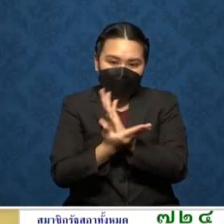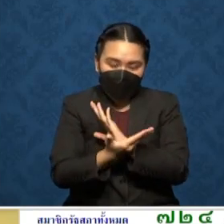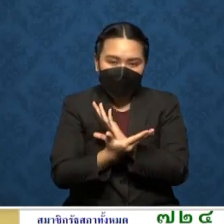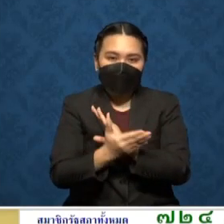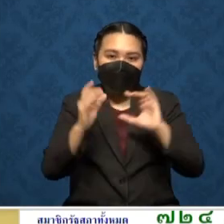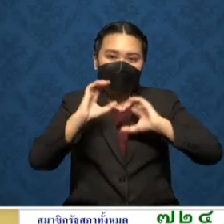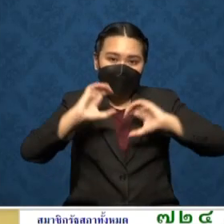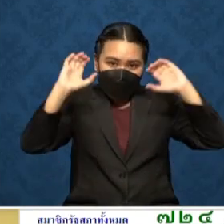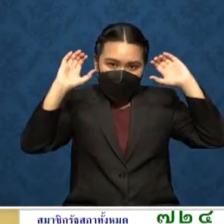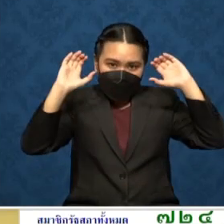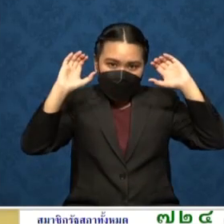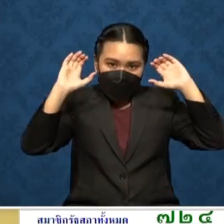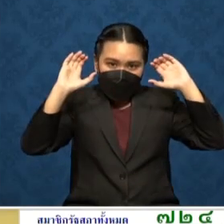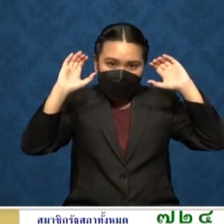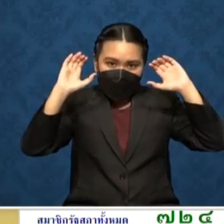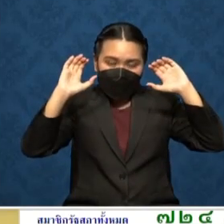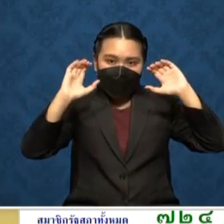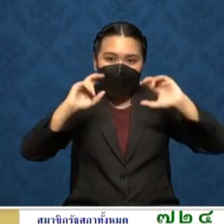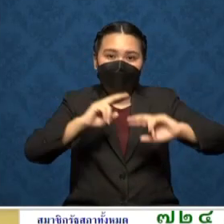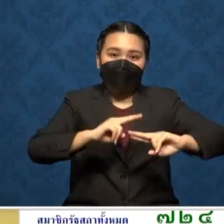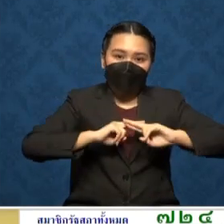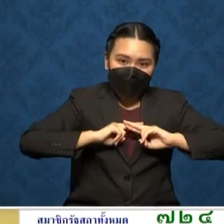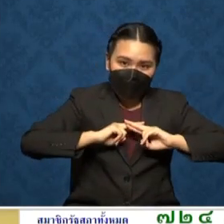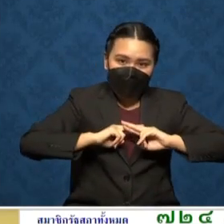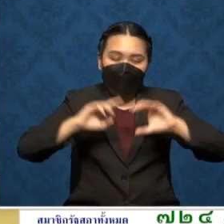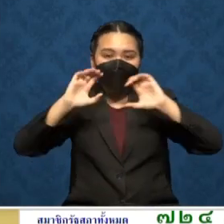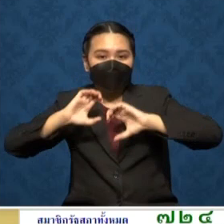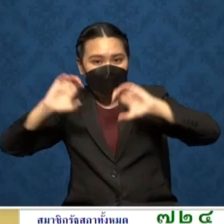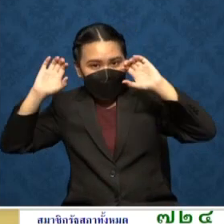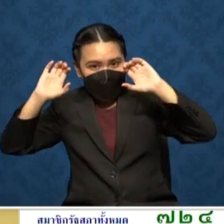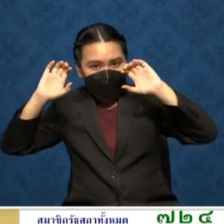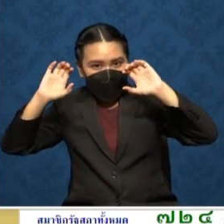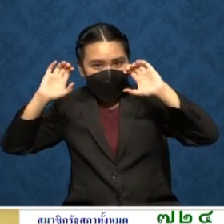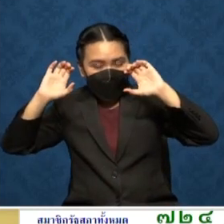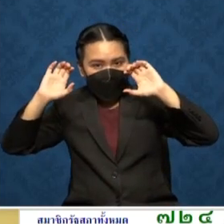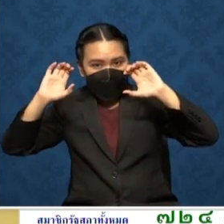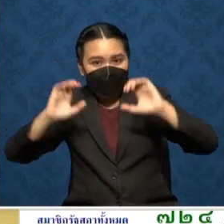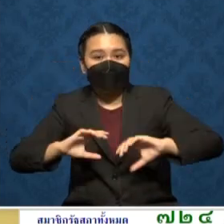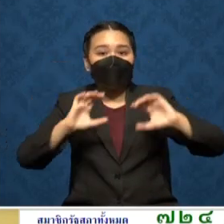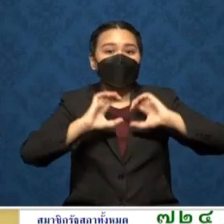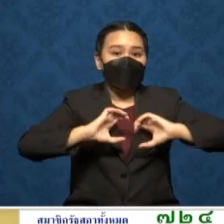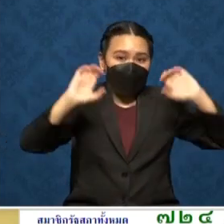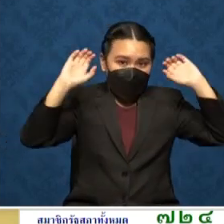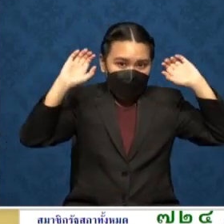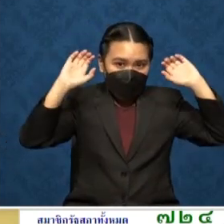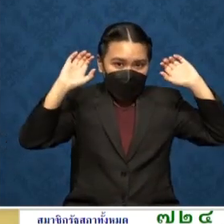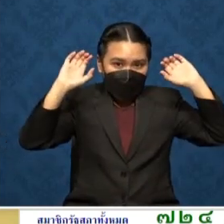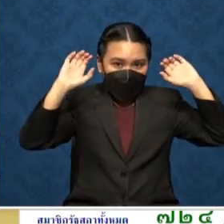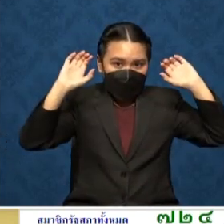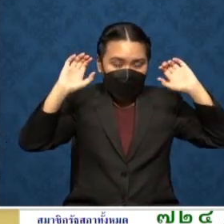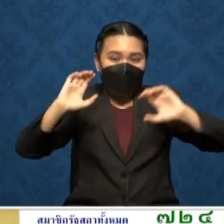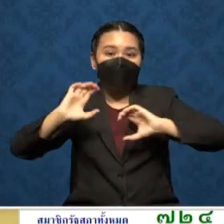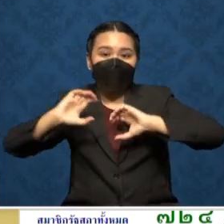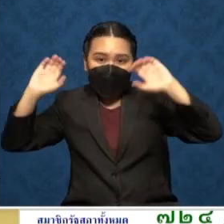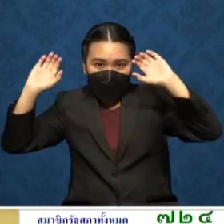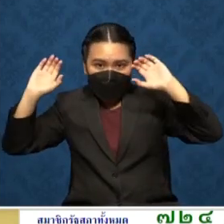การระหว่างเอกชนกับรัฐหรือระหว่างหน่วยงานของรัฐกับหน่วยงานของรัฐด้ว